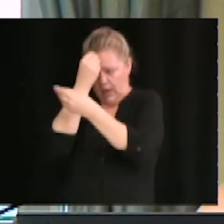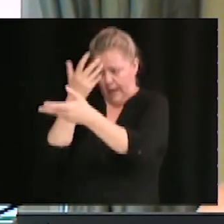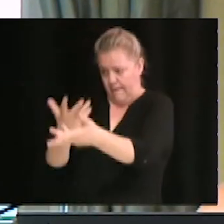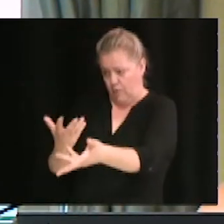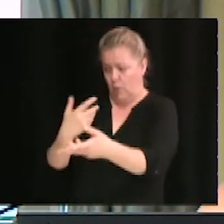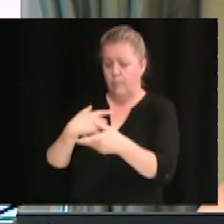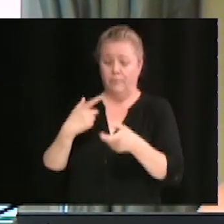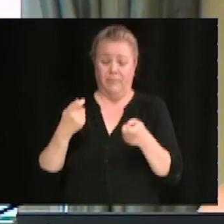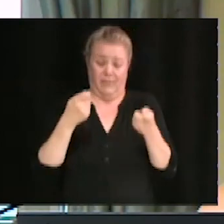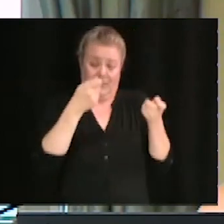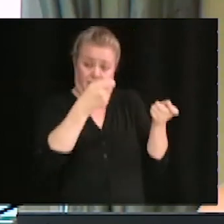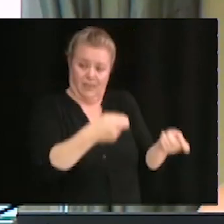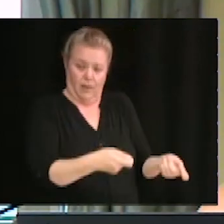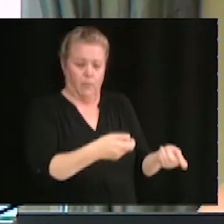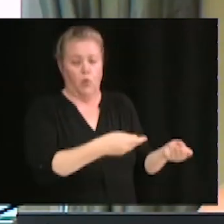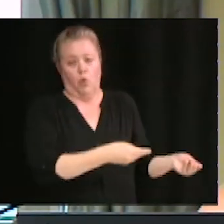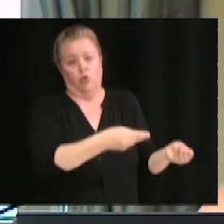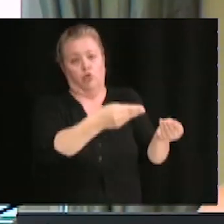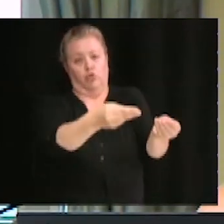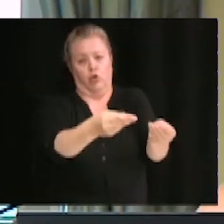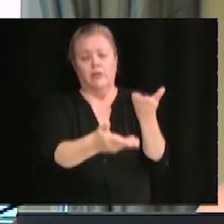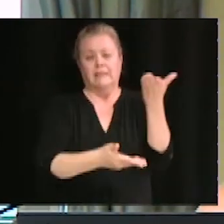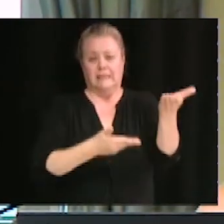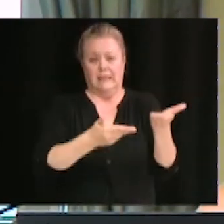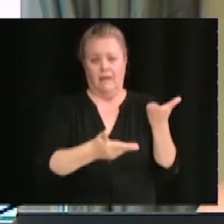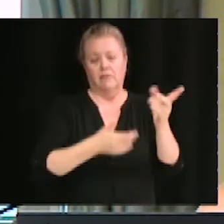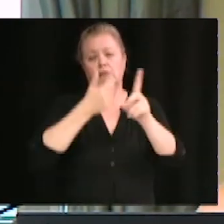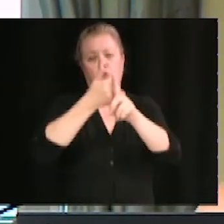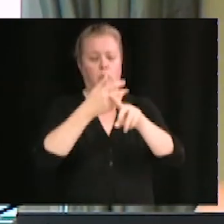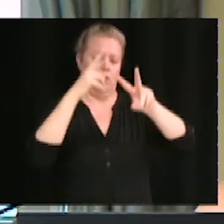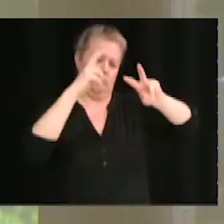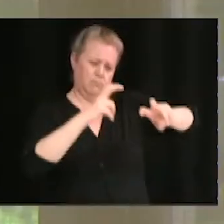concerné pour études et considérations ultérieures.